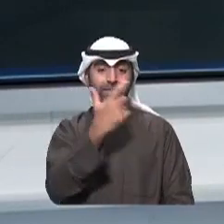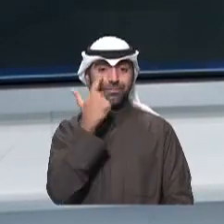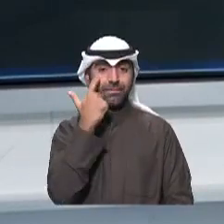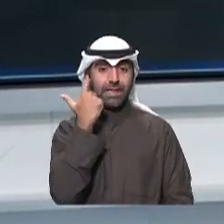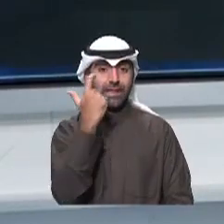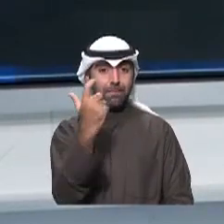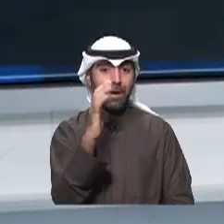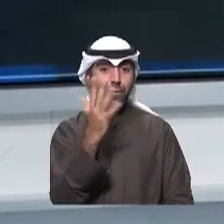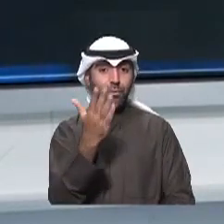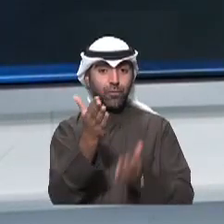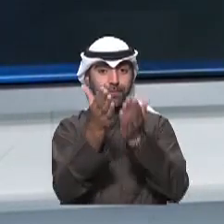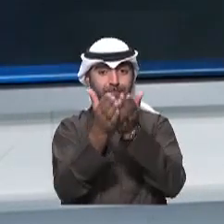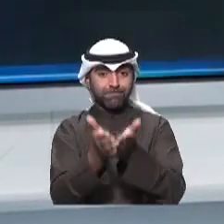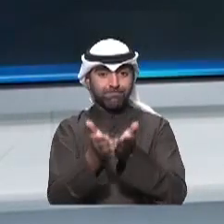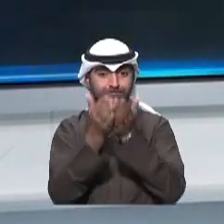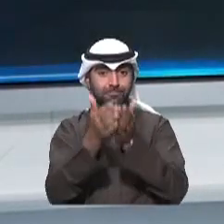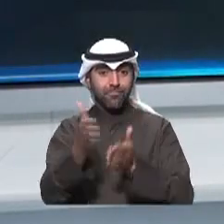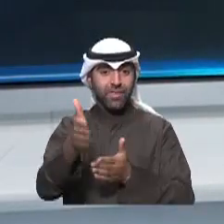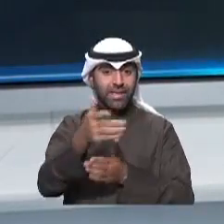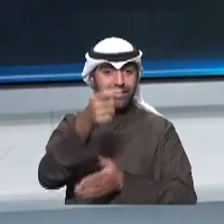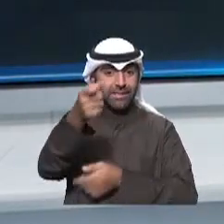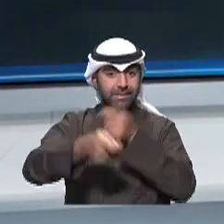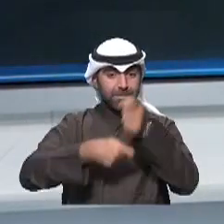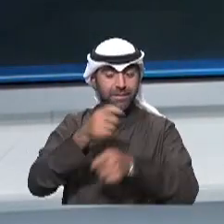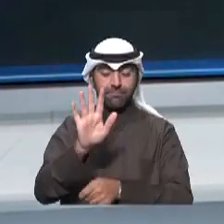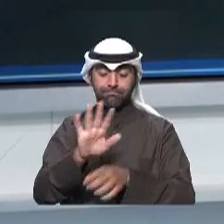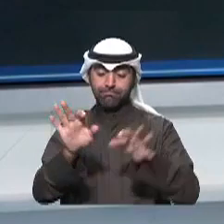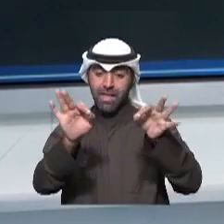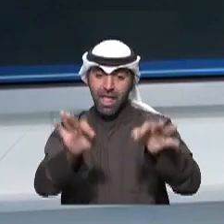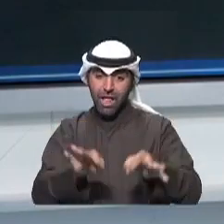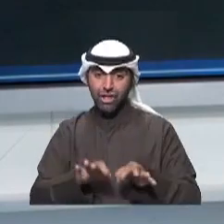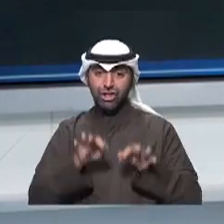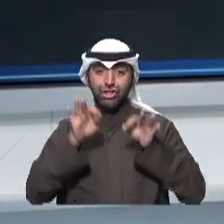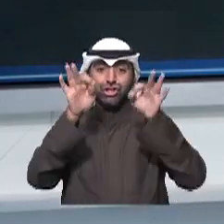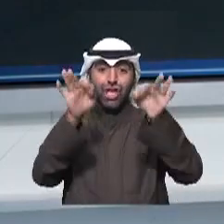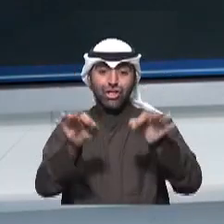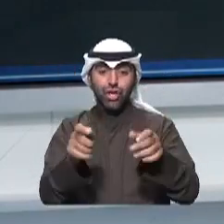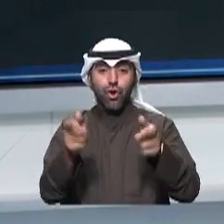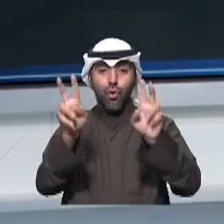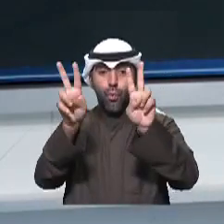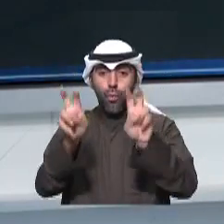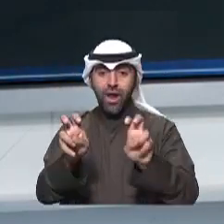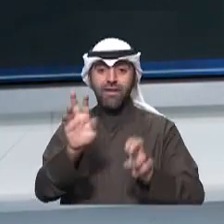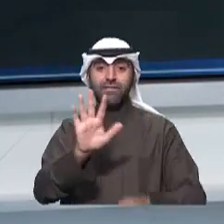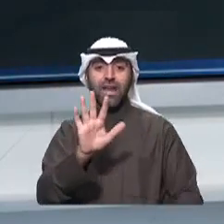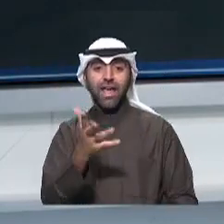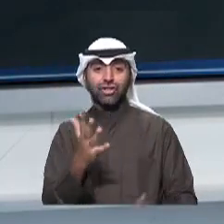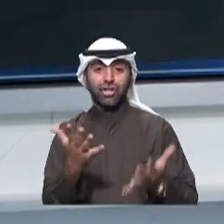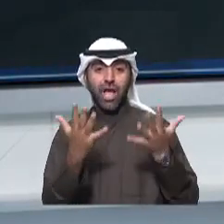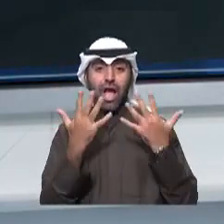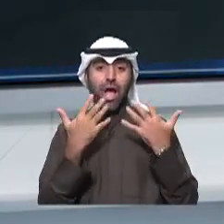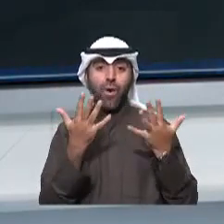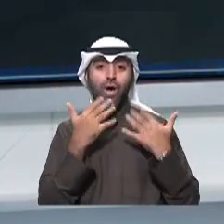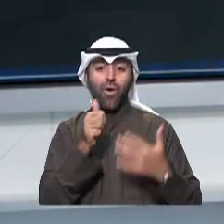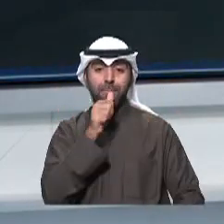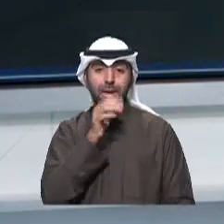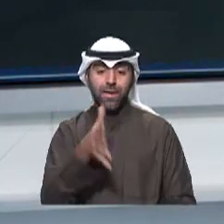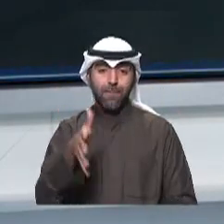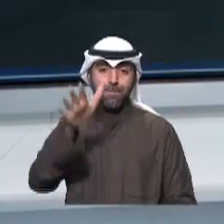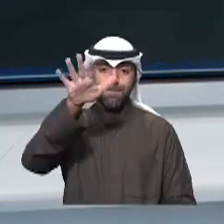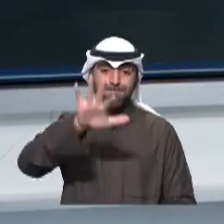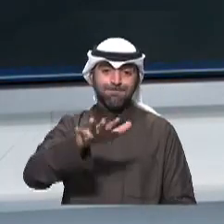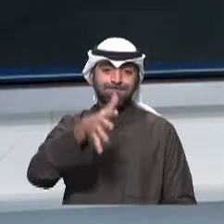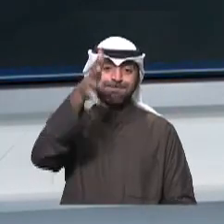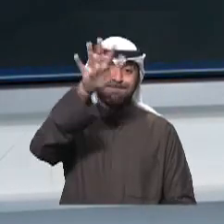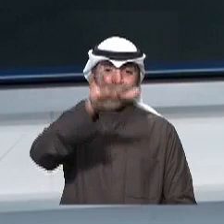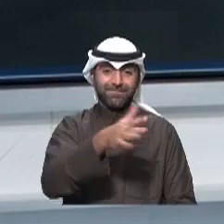مرتادي البحر انهم يديرون بالهم اثناء وتاجيل اي نشاط بحري خلال 24 ساعه القادمه. درجات الحراره متوقع في منتصف هذه